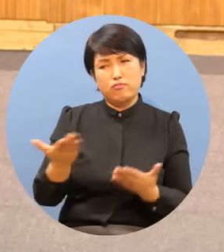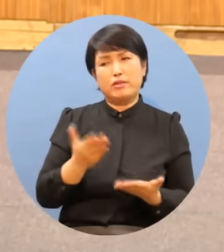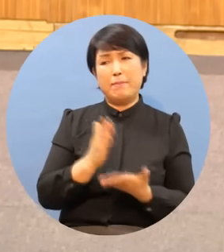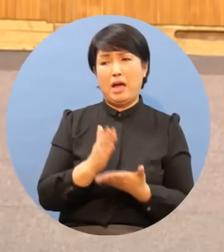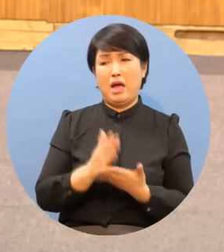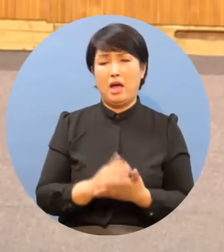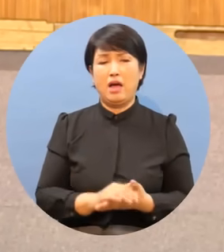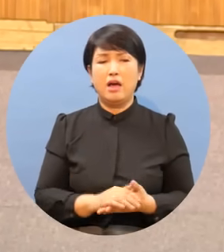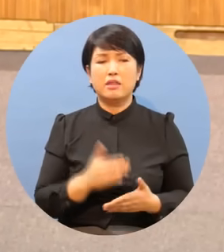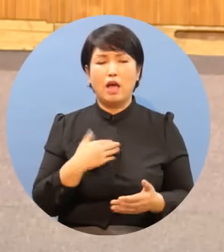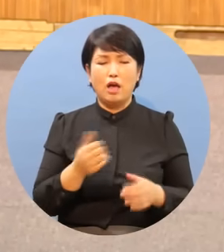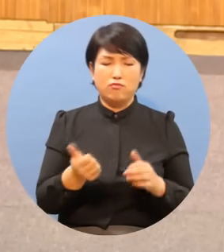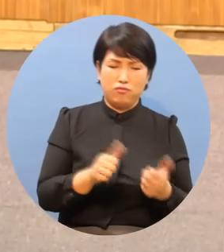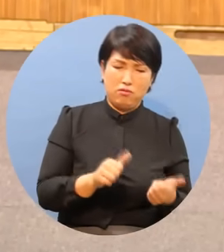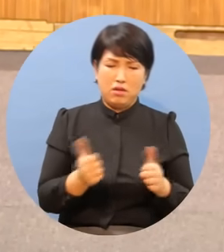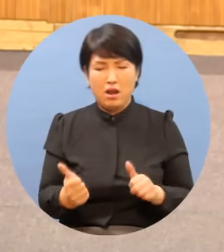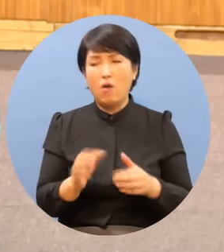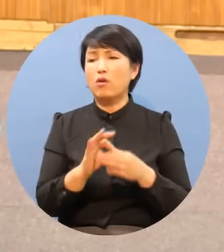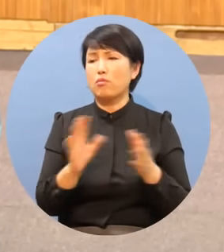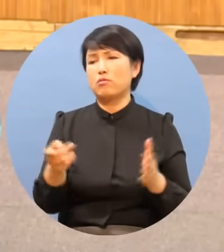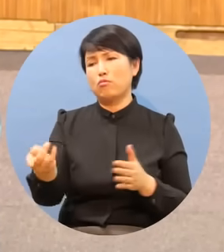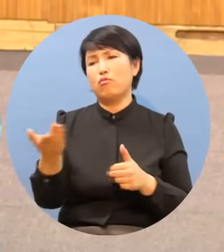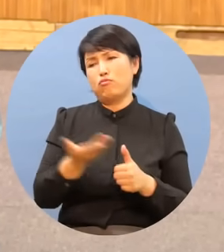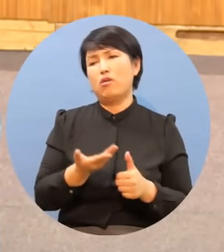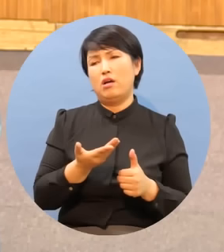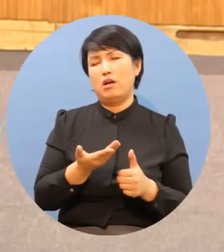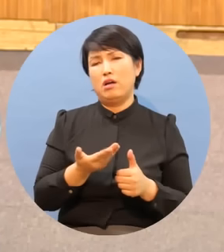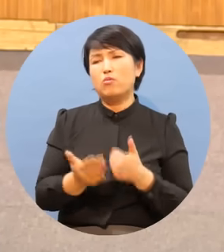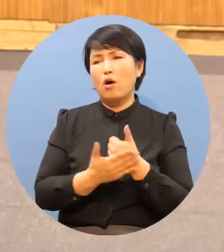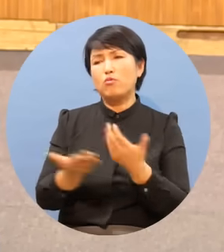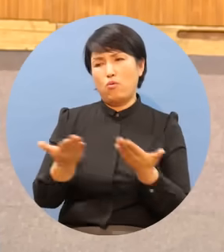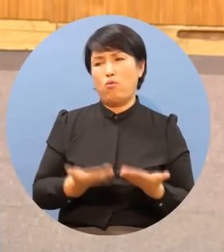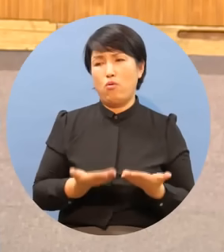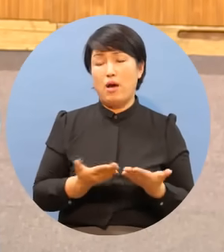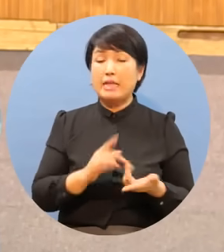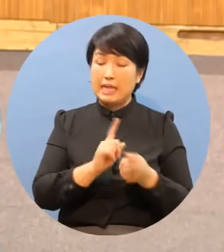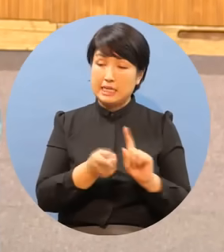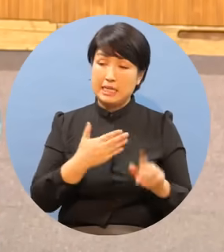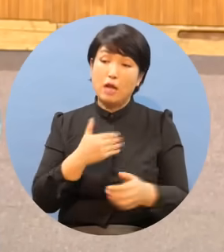해주는 밥하고 먹고 살아야 돼. 대신에 내가 다른 일 좀 더 할게.